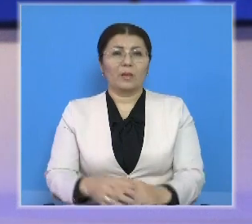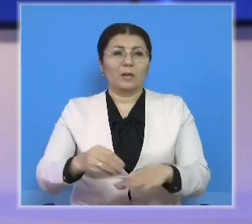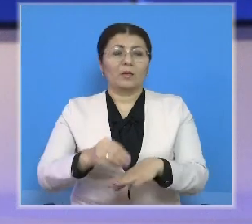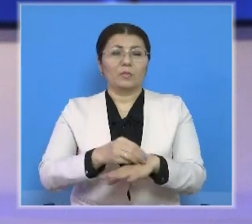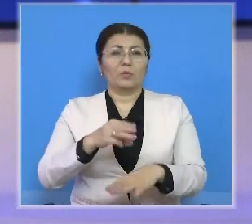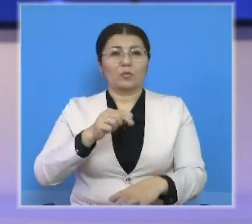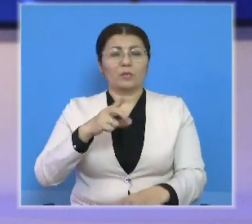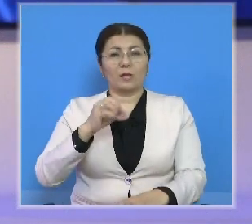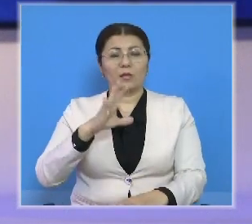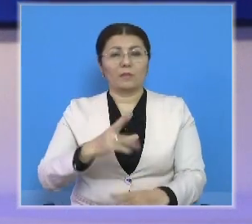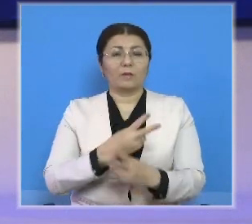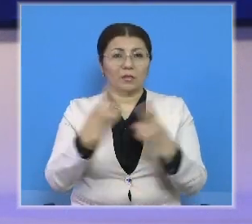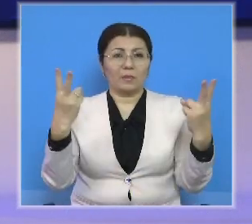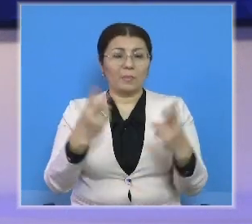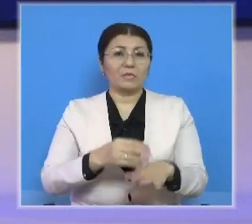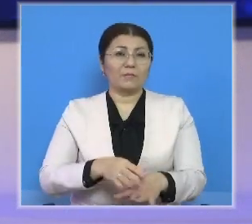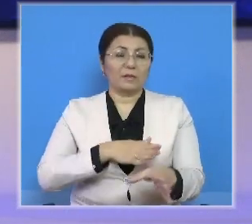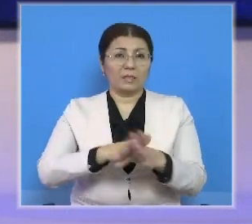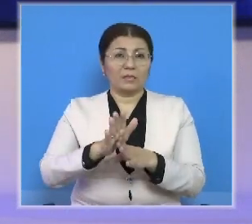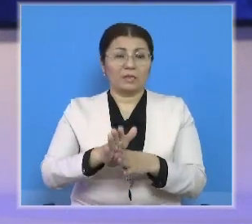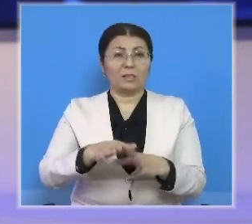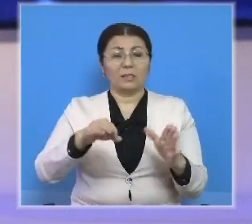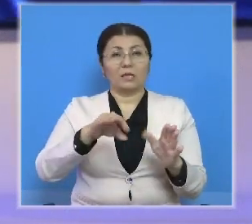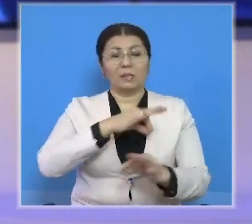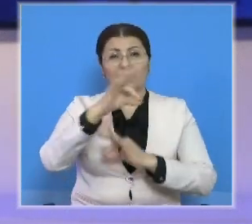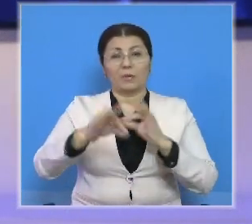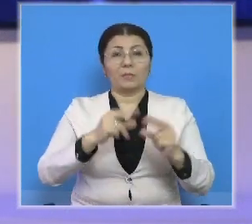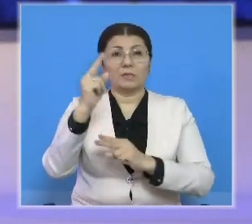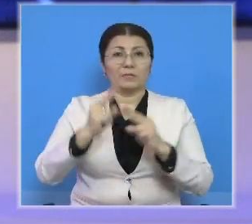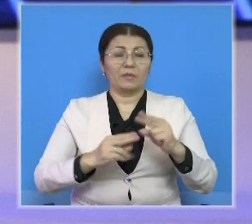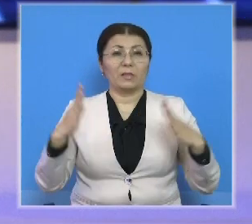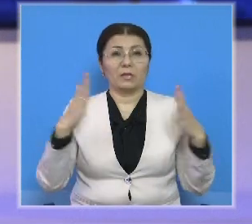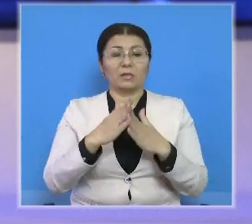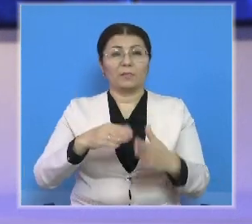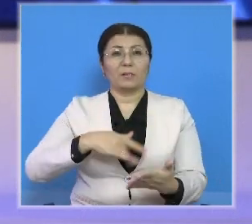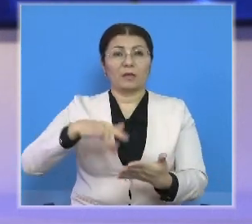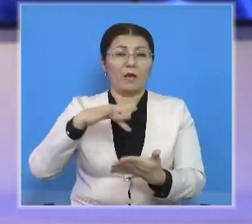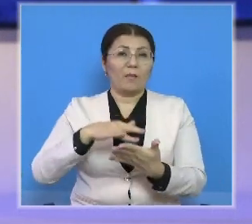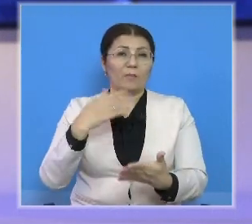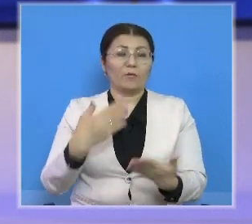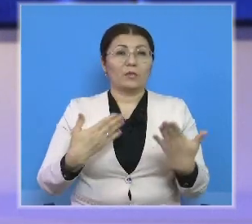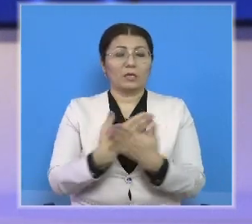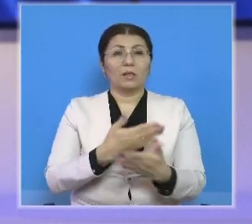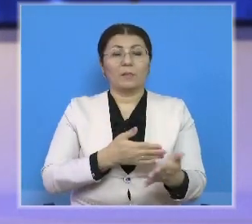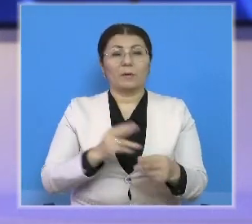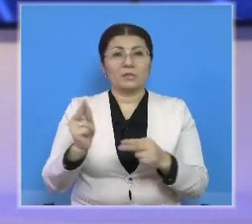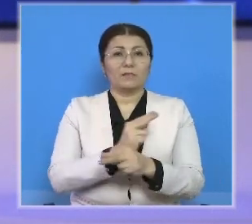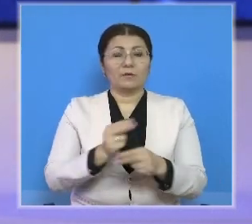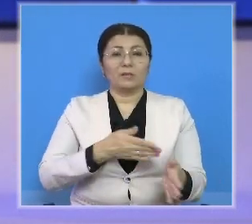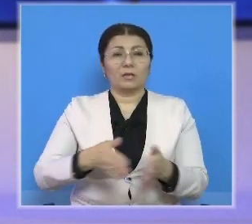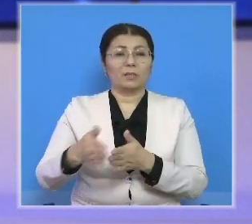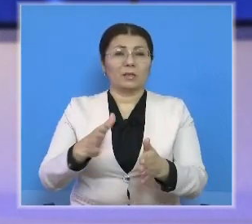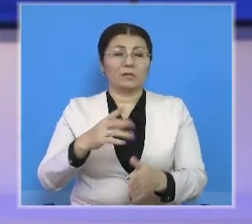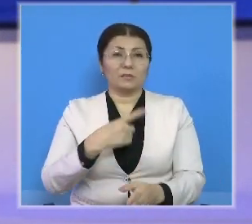В области Ералы-Тугжанов осмотрел ход реализации проектов по строительству жилья в городе, а также реконструкции дорог. Сначала он